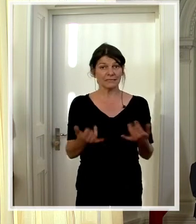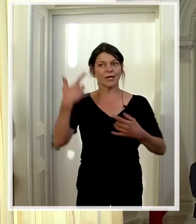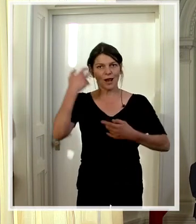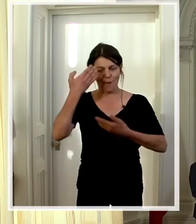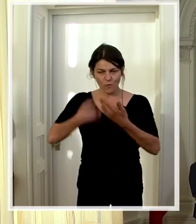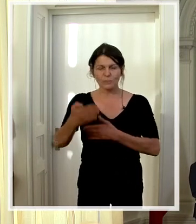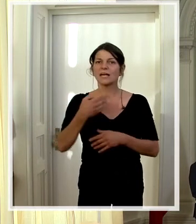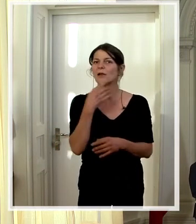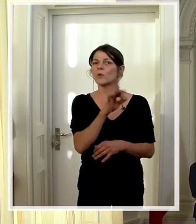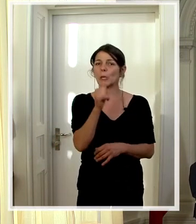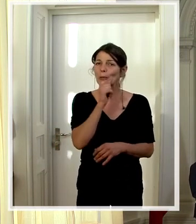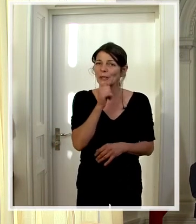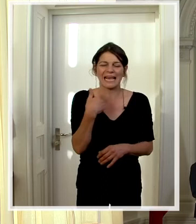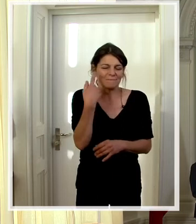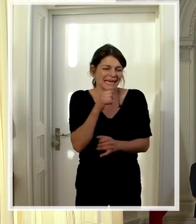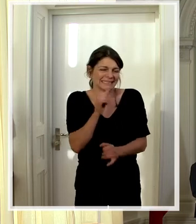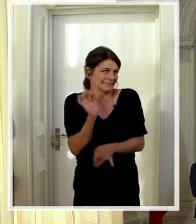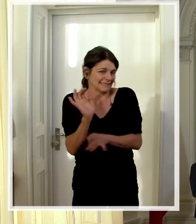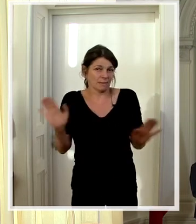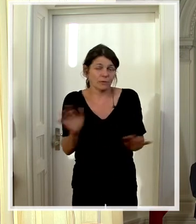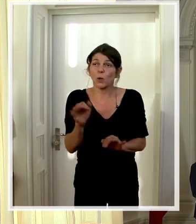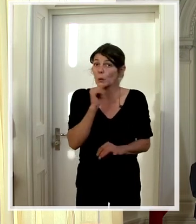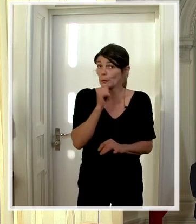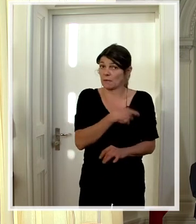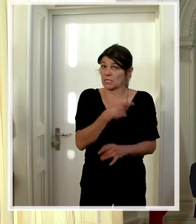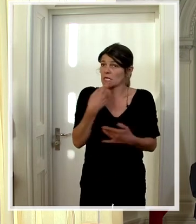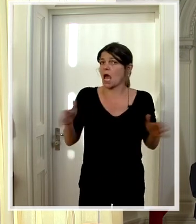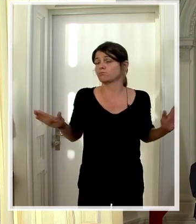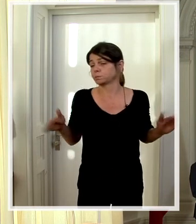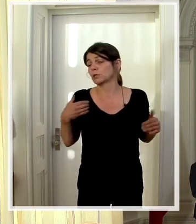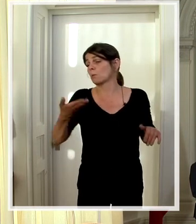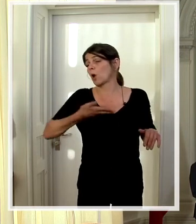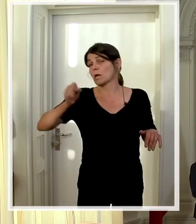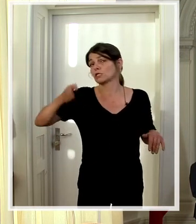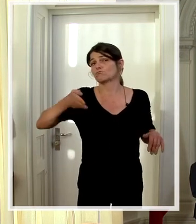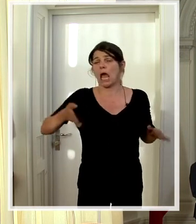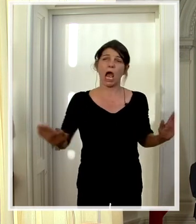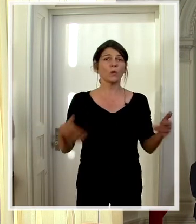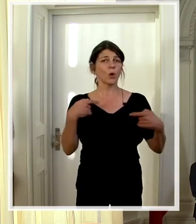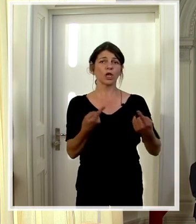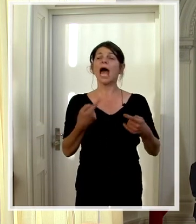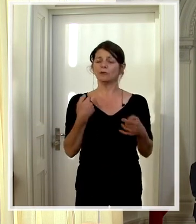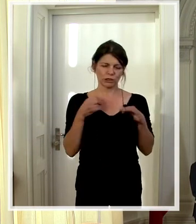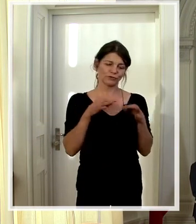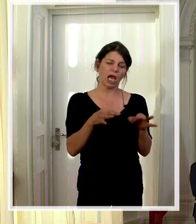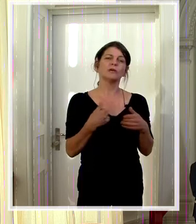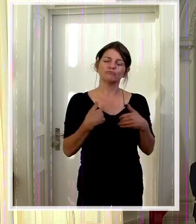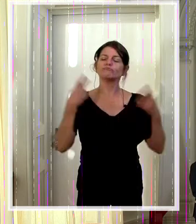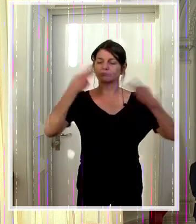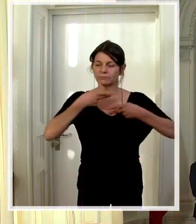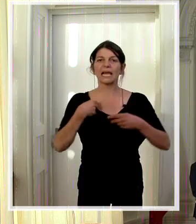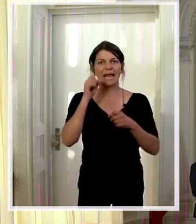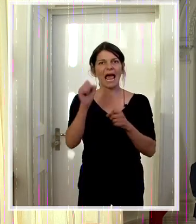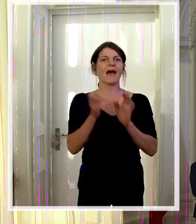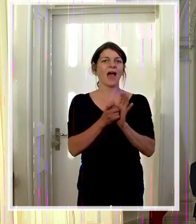Grünen, ich meine, das ist nicht despektierlich, sagen, okay, mir kommt das bei über, dann sind wir auch bei den Strassenbereitern, um über den